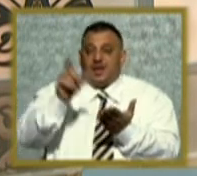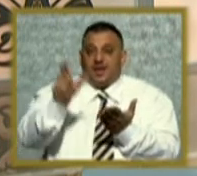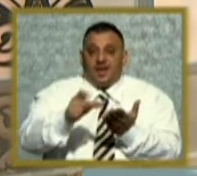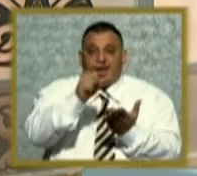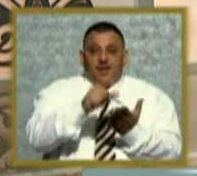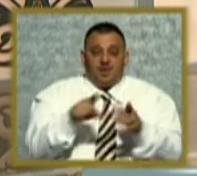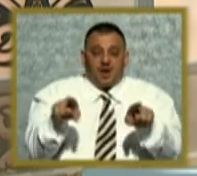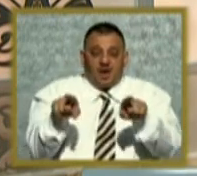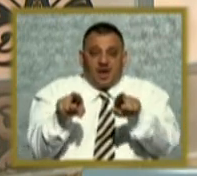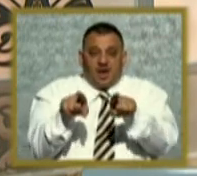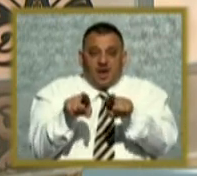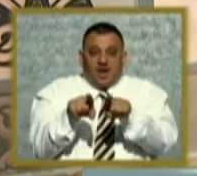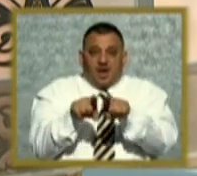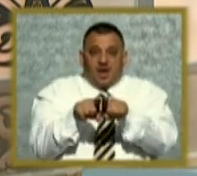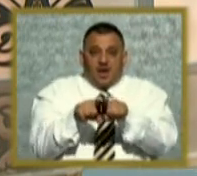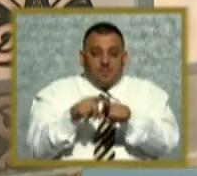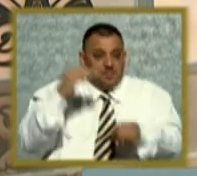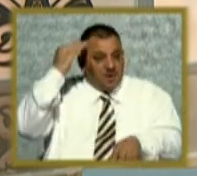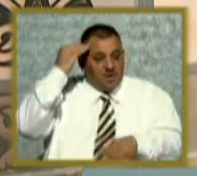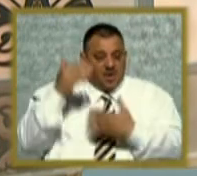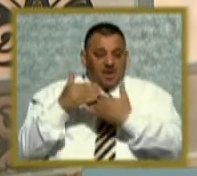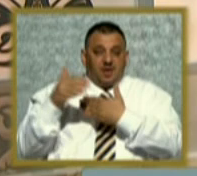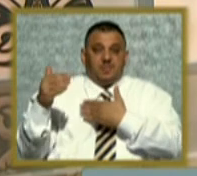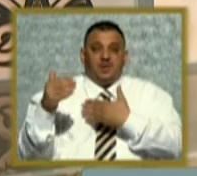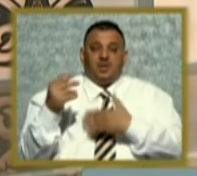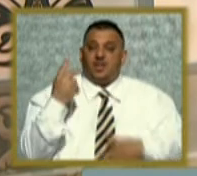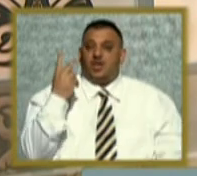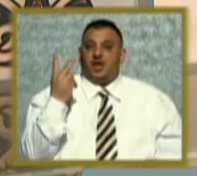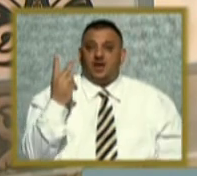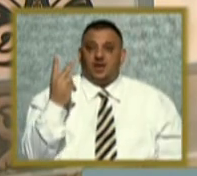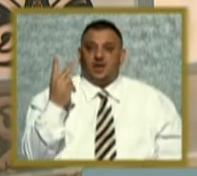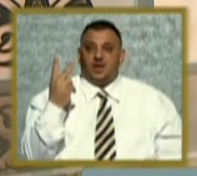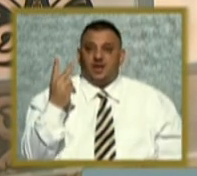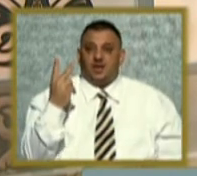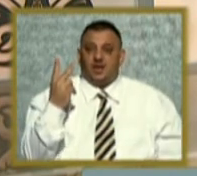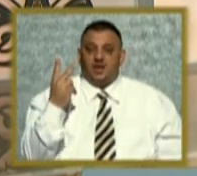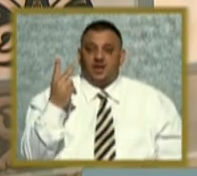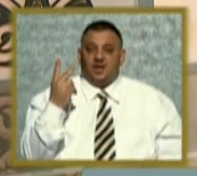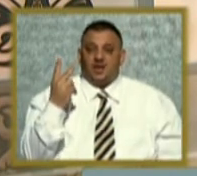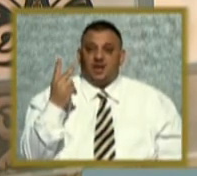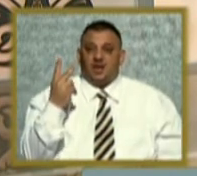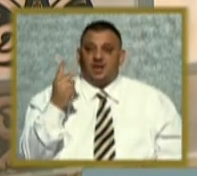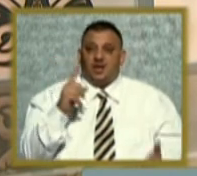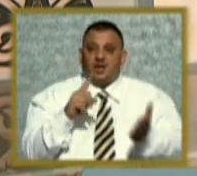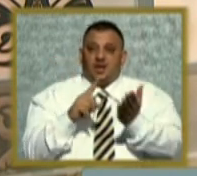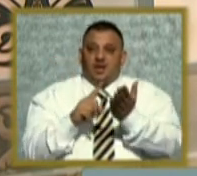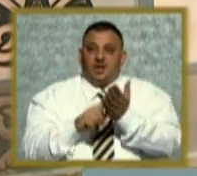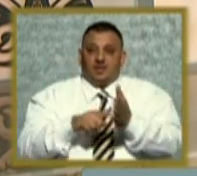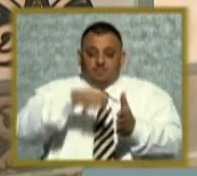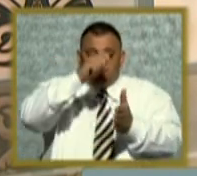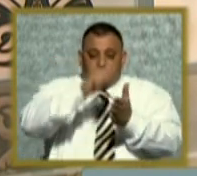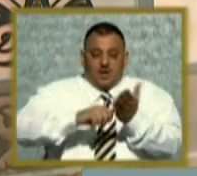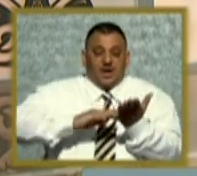لي أخوتي من غير البنات الاثنين. كيف إيش أحفظ أساميهم؟ سجل قطعة